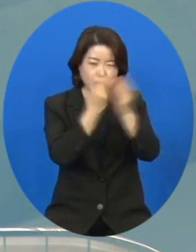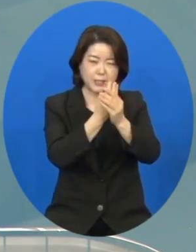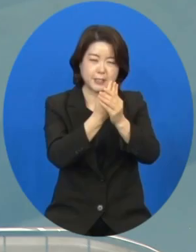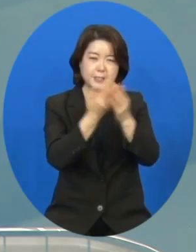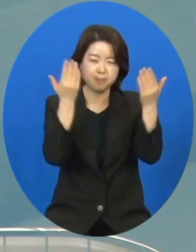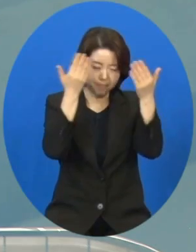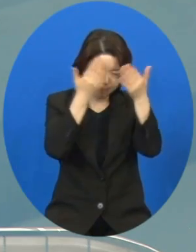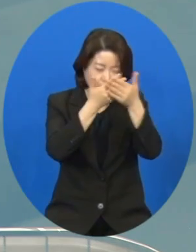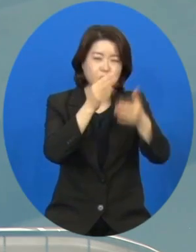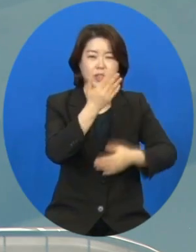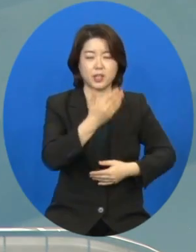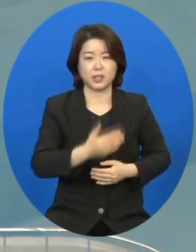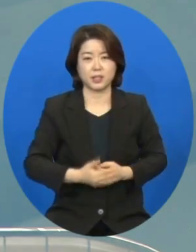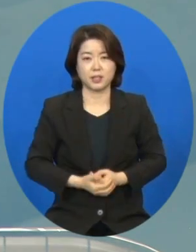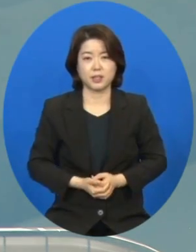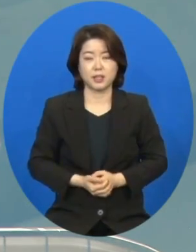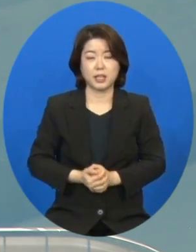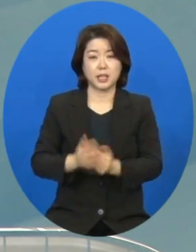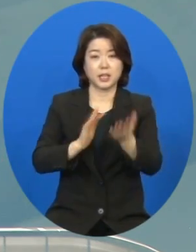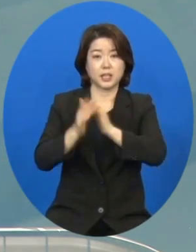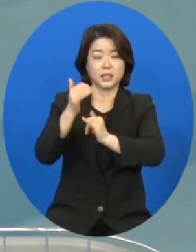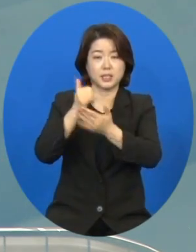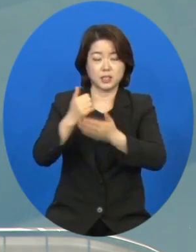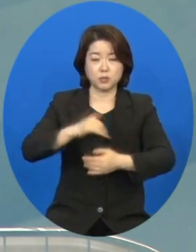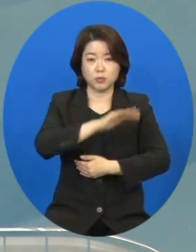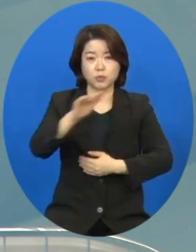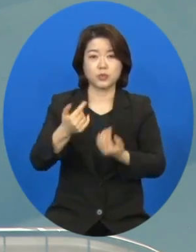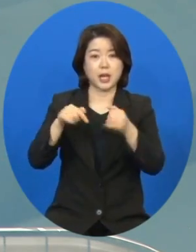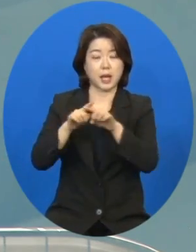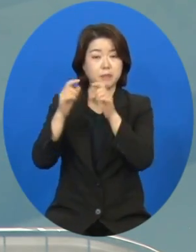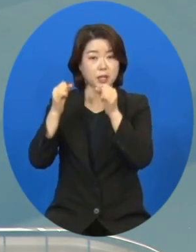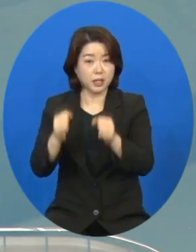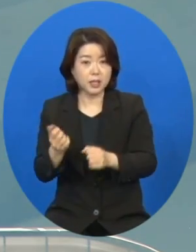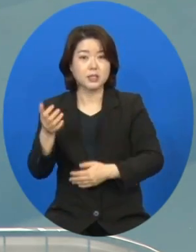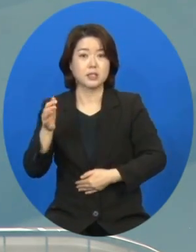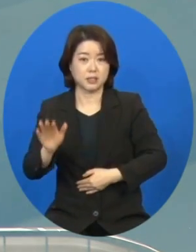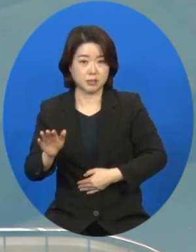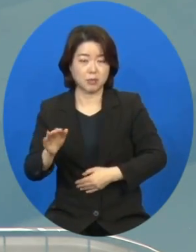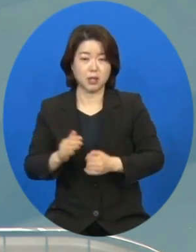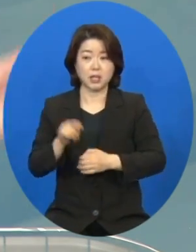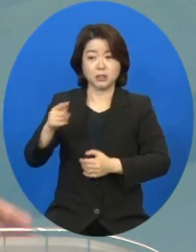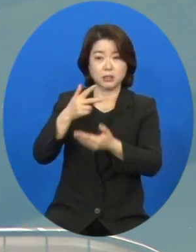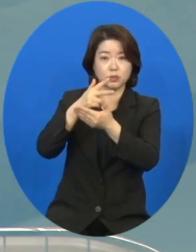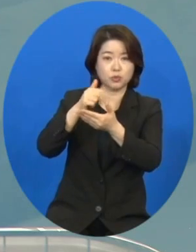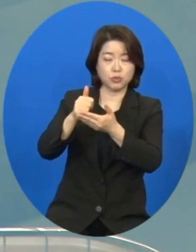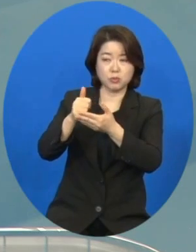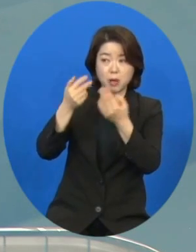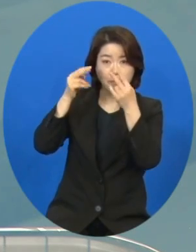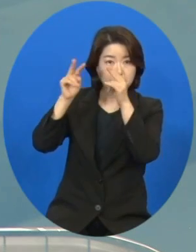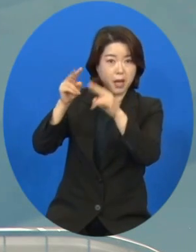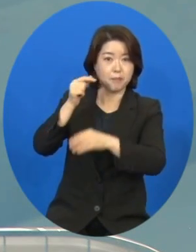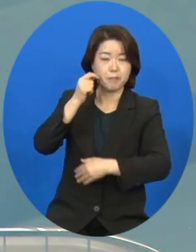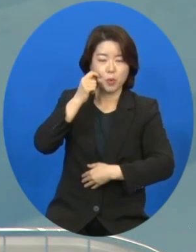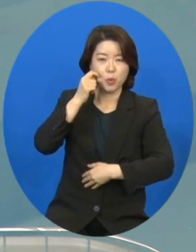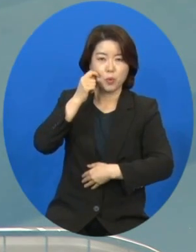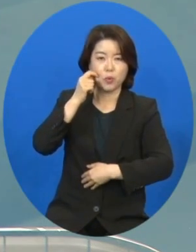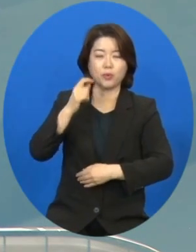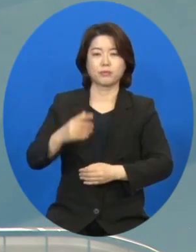겁니다. 그래서 예수님이 우리와 함께 계신데도 그 주님을 전혀 바라보지 못하는